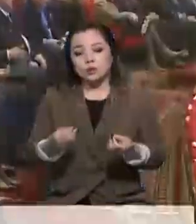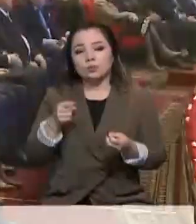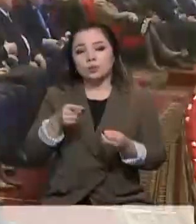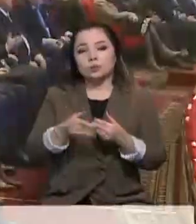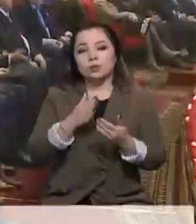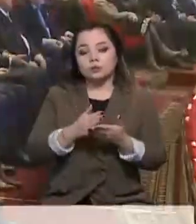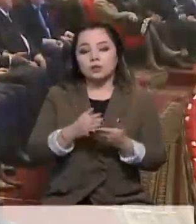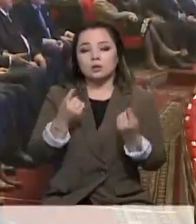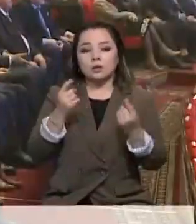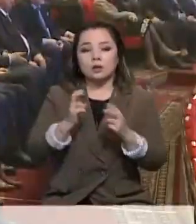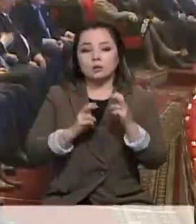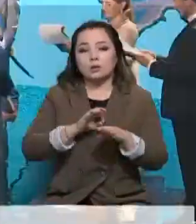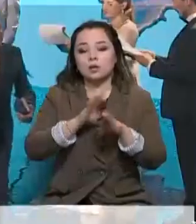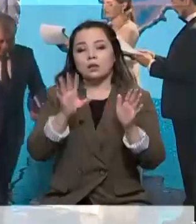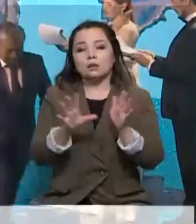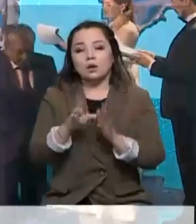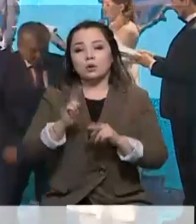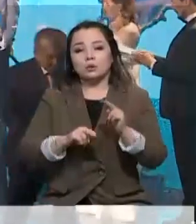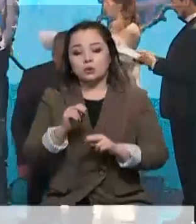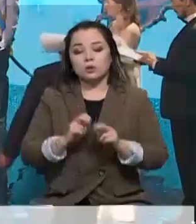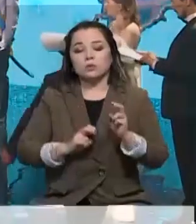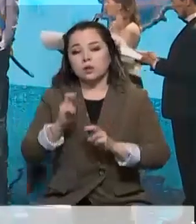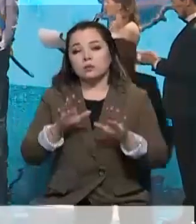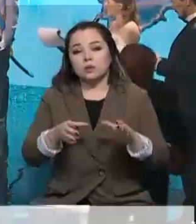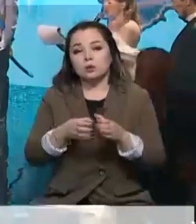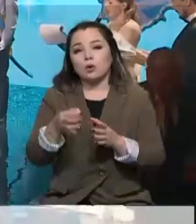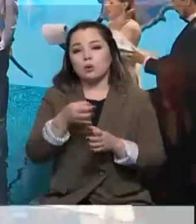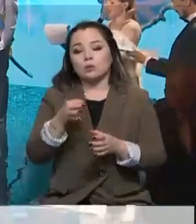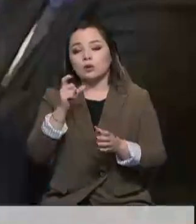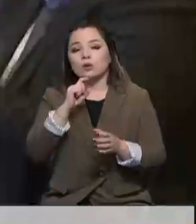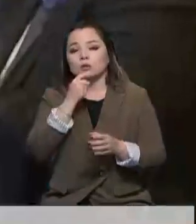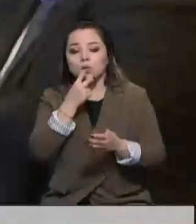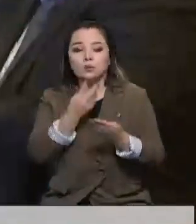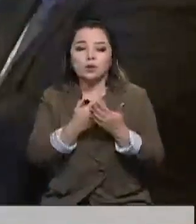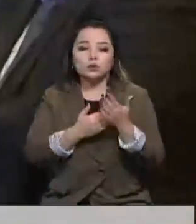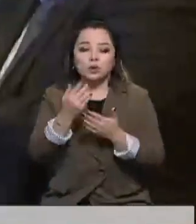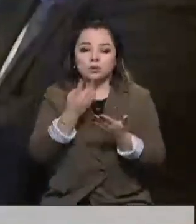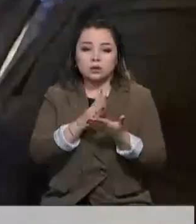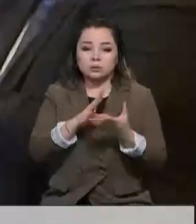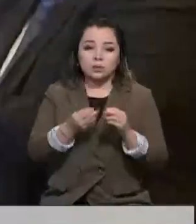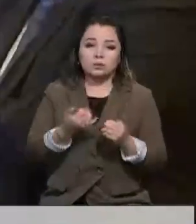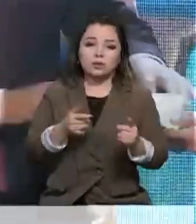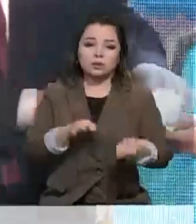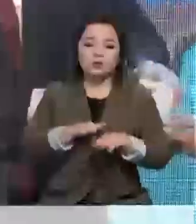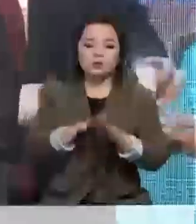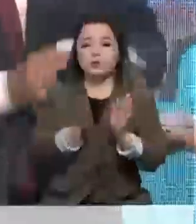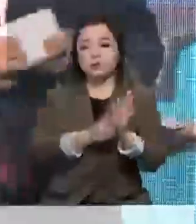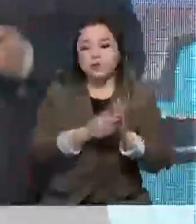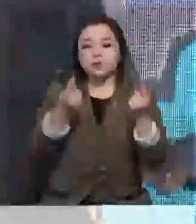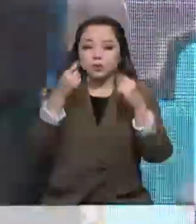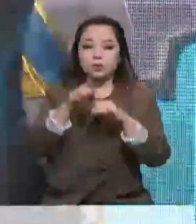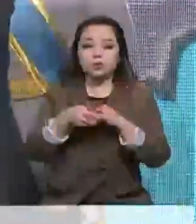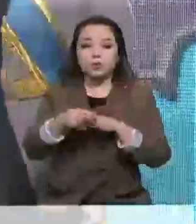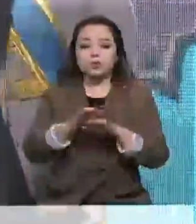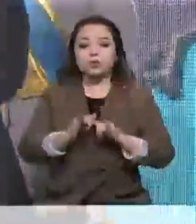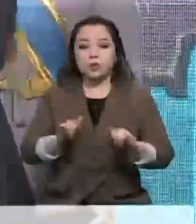1000-нан аса ірі өнеркәсіптік, энергетикалық және құрылыс кәсіпорны бар облыс экономикалық салада жоғары көрсеткіштерге жетті. Бүгінгі салтанатты марапат индустриалды өңірдің